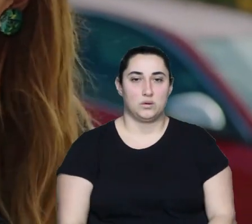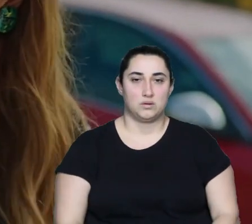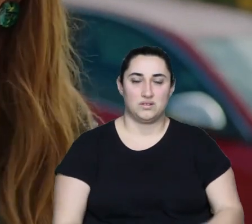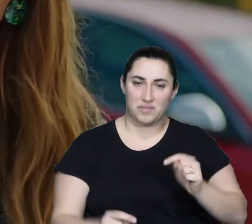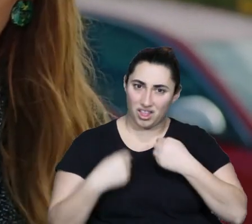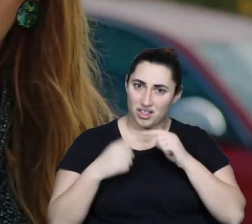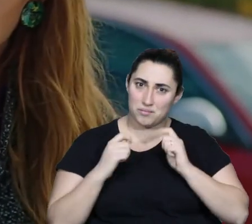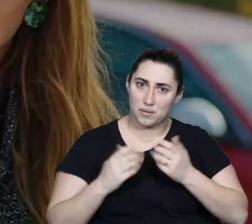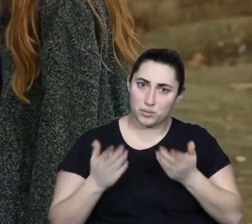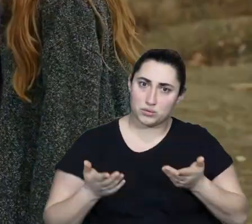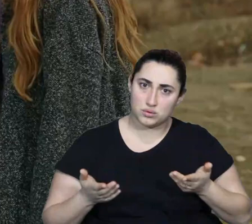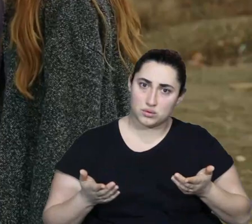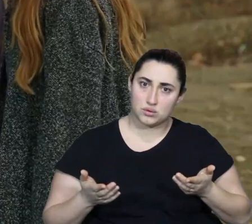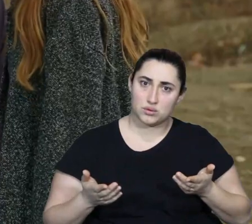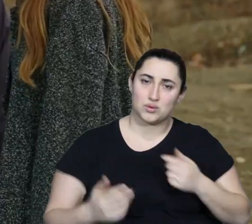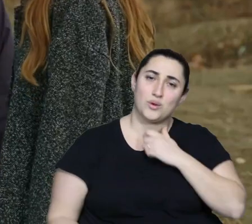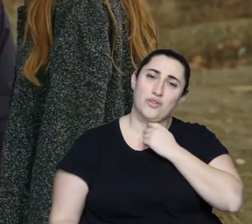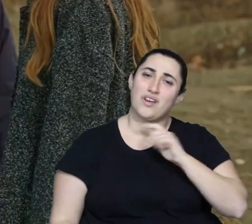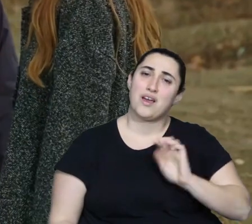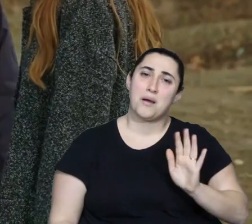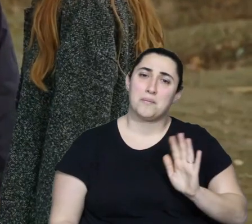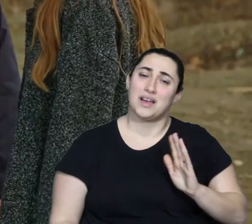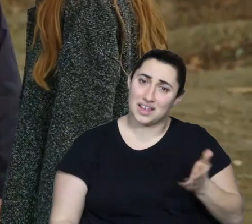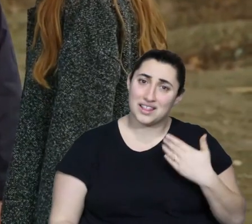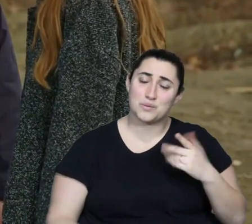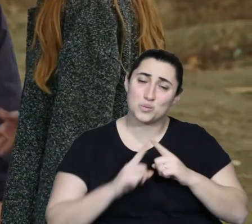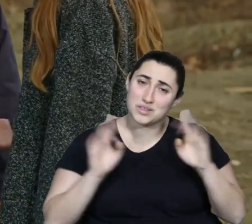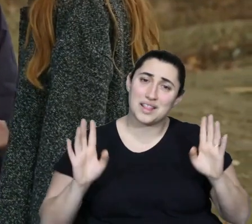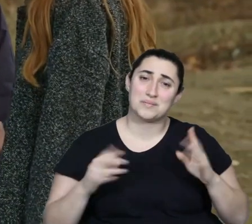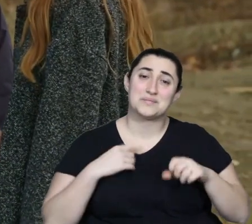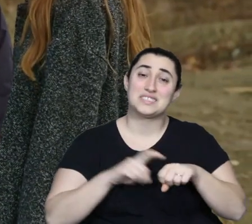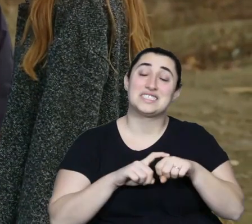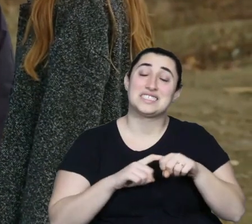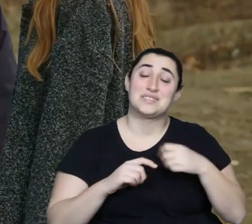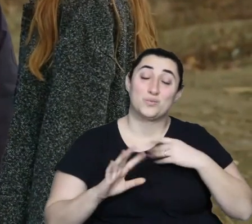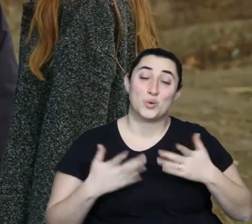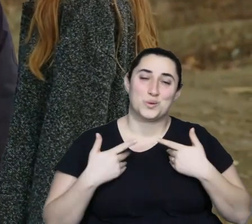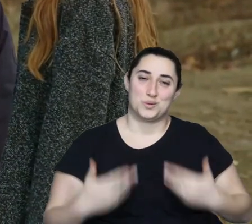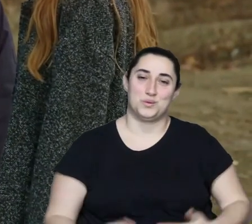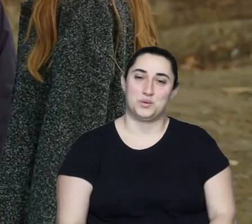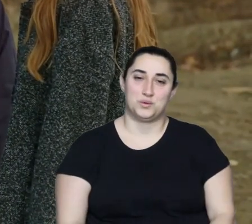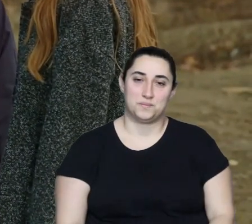Alay mı ediyorsunuz şu an benimle? Ne olur yapmayın. Hadi uzatmayın, sinirlerim bozuk çünkü.